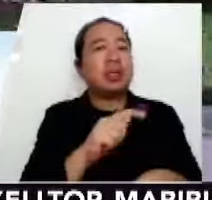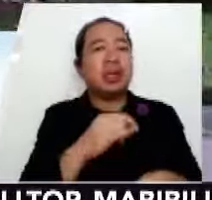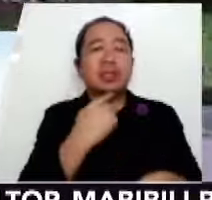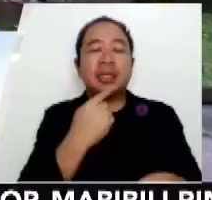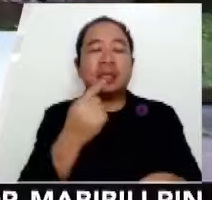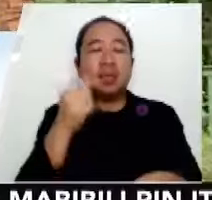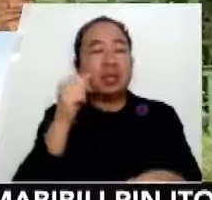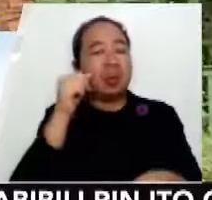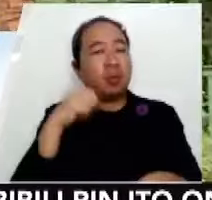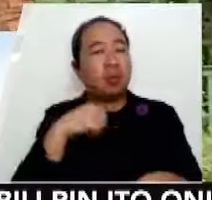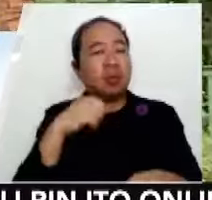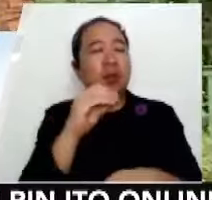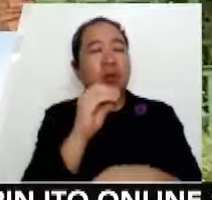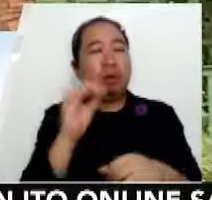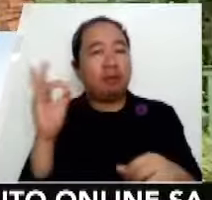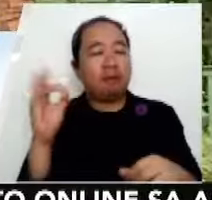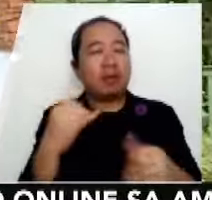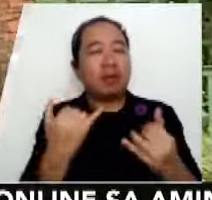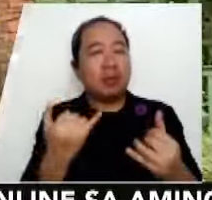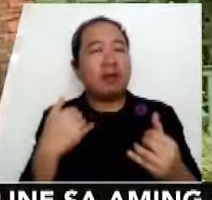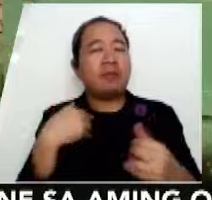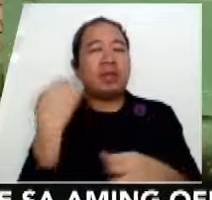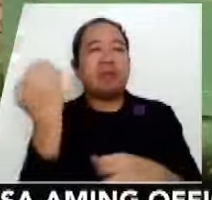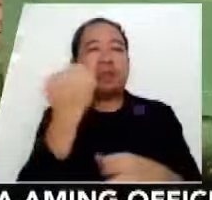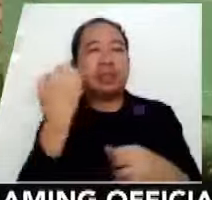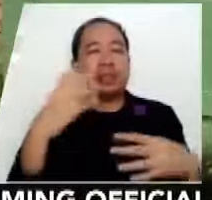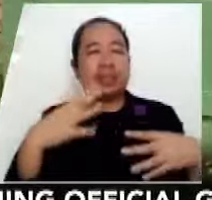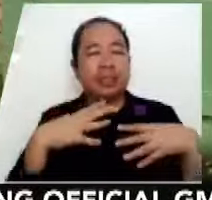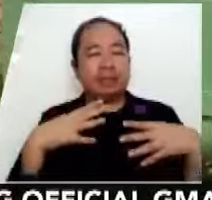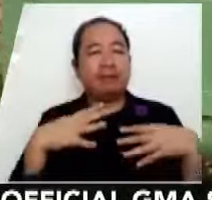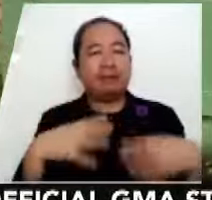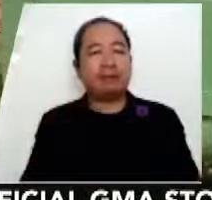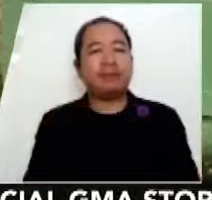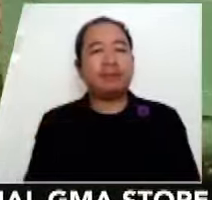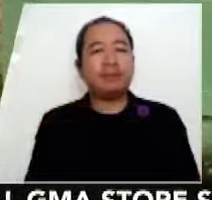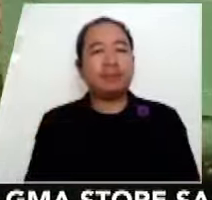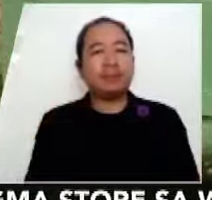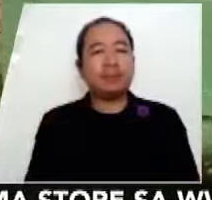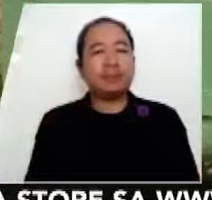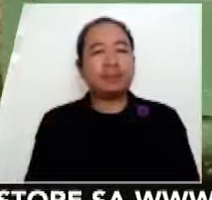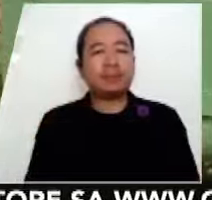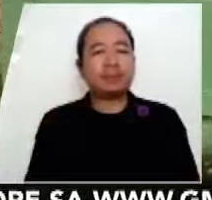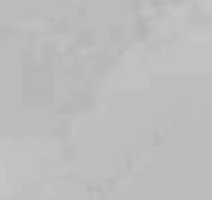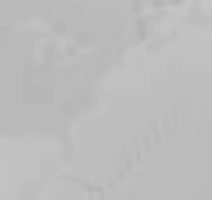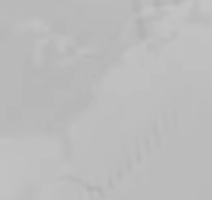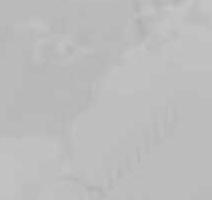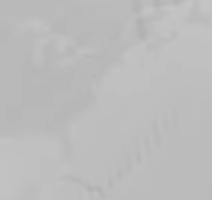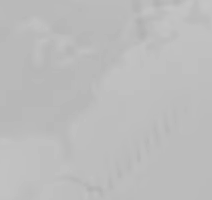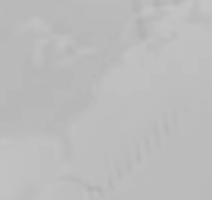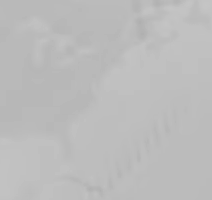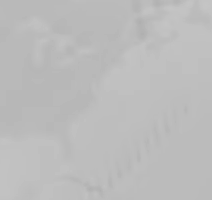leave ngayong araw. Para sa GMA Integrated News, Maki Pulido, nakatutok 24 oras.